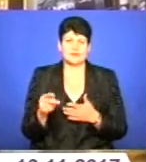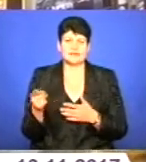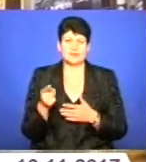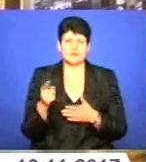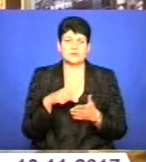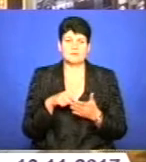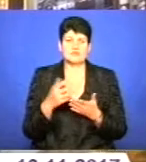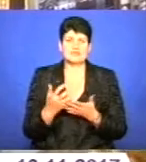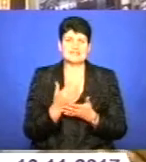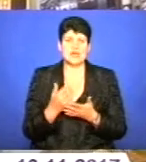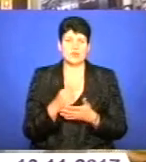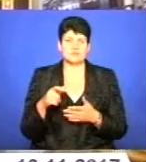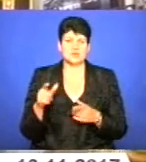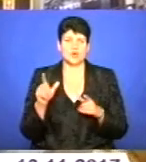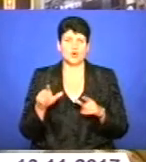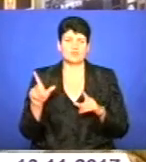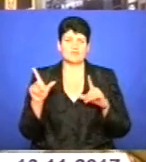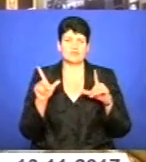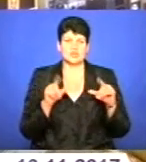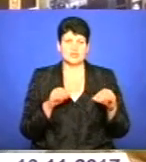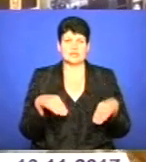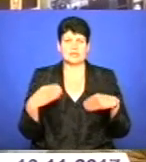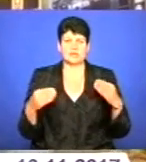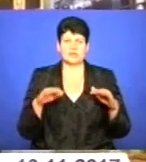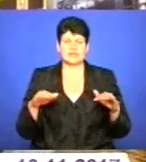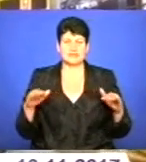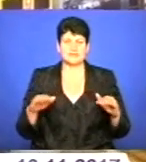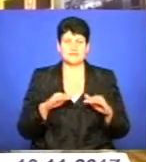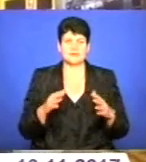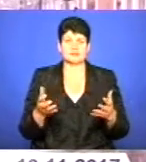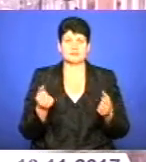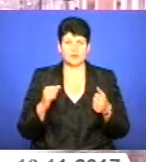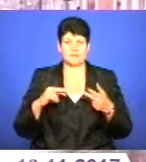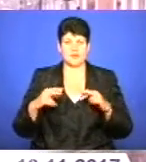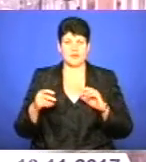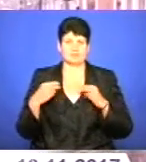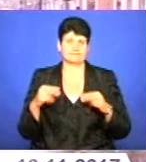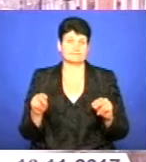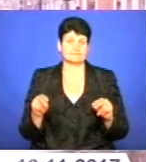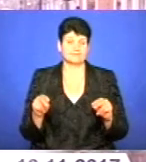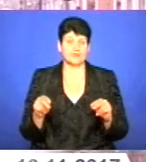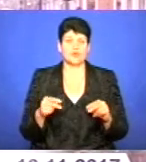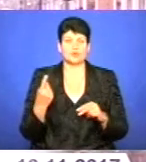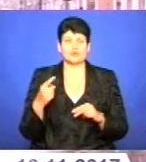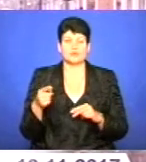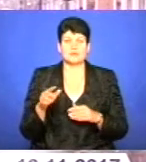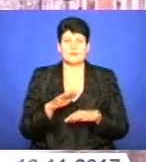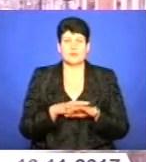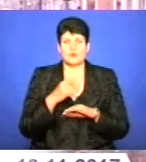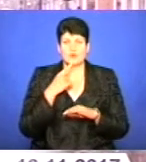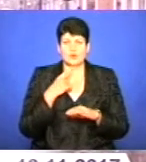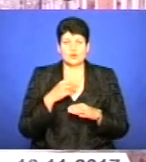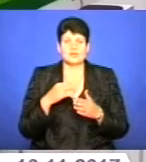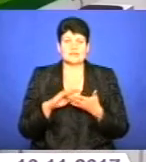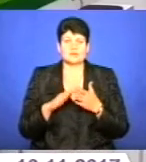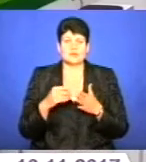місто заробітчан. Люди виїжджають і дають дітям. Діти беруть і міняють. В одному із тернопільських банків кажуть, ситуація з